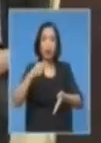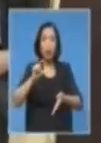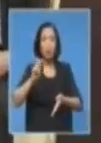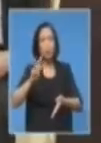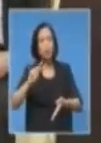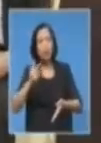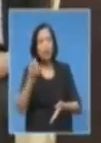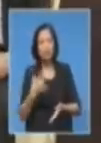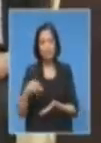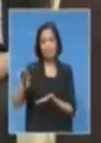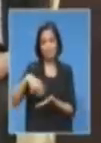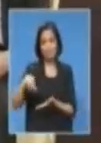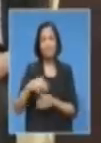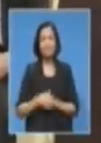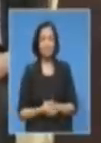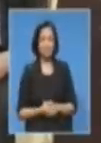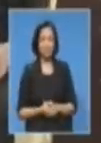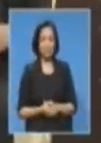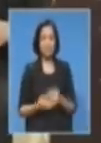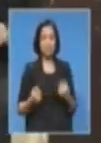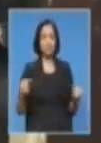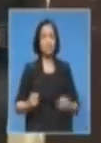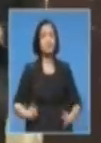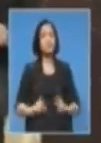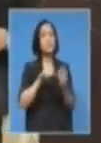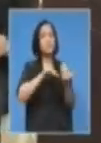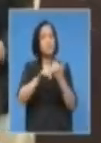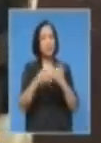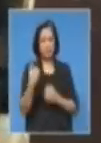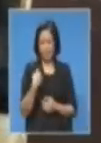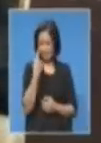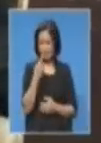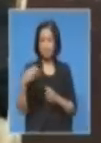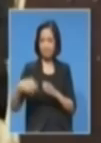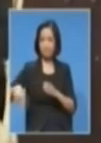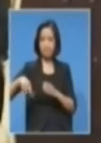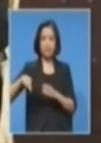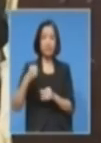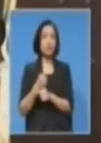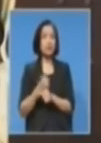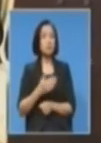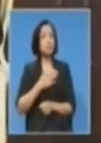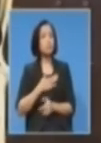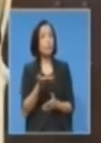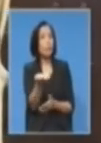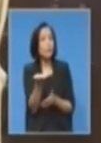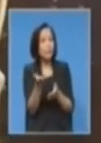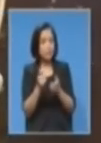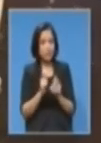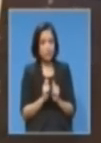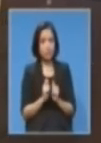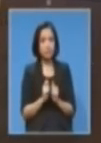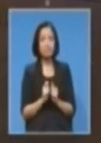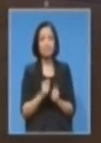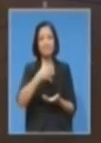กันก็ในภารกิจของกระทรวงคมนาคมอีกส่วนหนึ่งนะครับก็ผมขออนุญาตเรียน